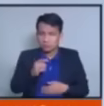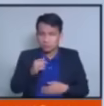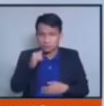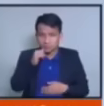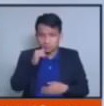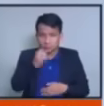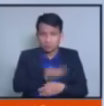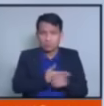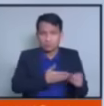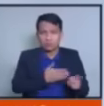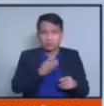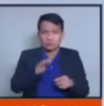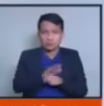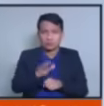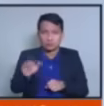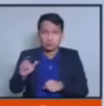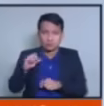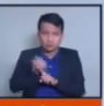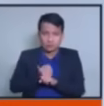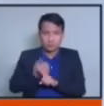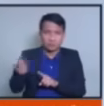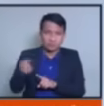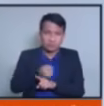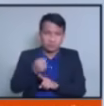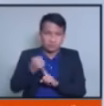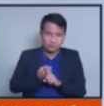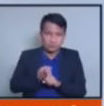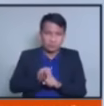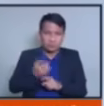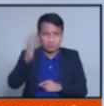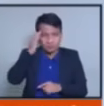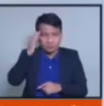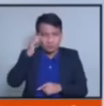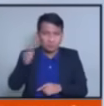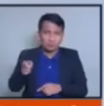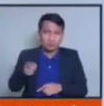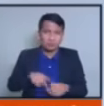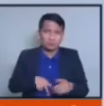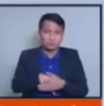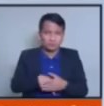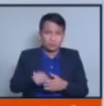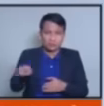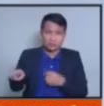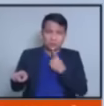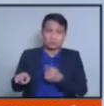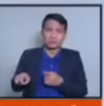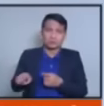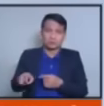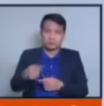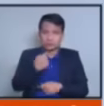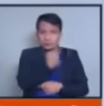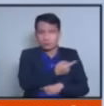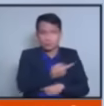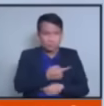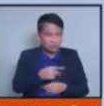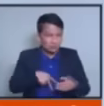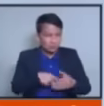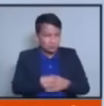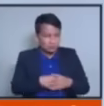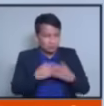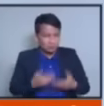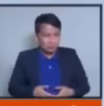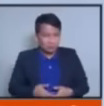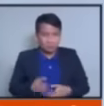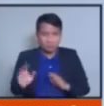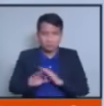na-rape? Nakuha ko siya noong September. Nabalitaan ko po, buntis daw siya. So nagsumbong itong bata sa inyo? Oo, sabi ko, okay lang. Sabi